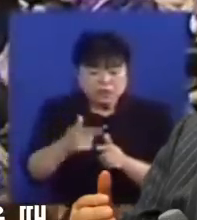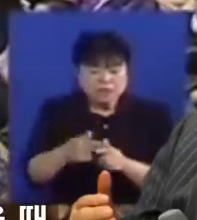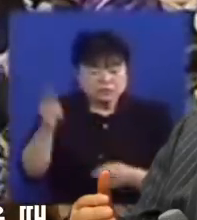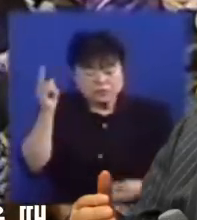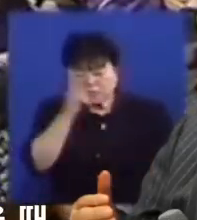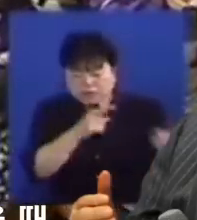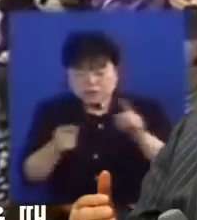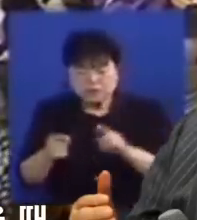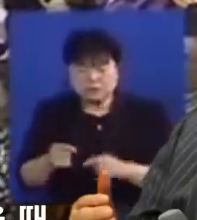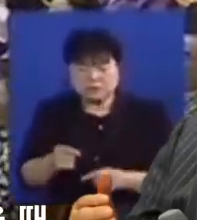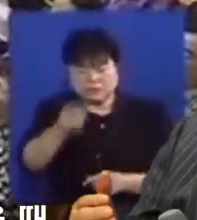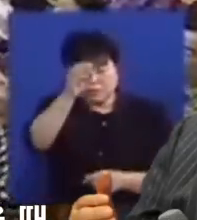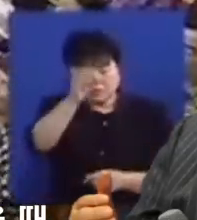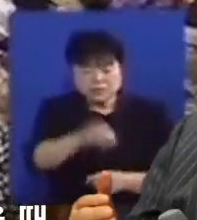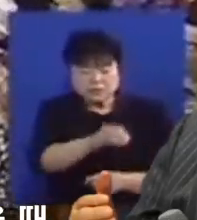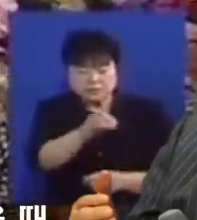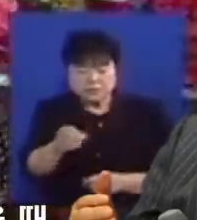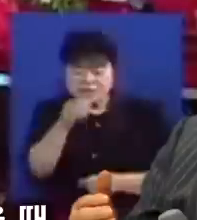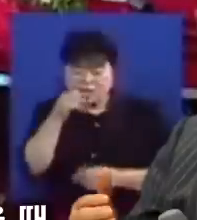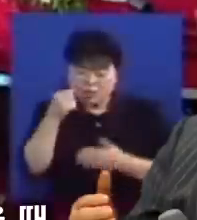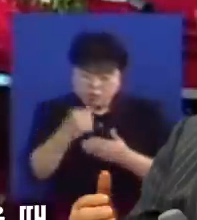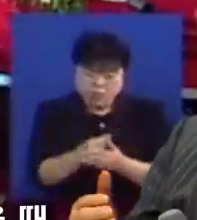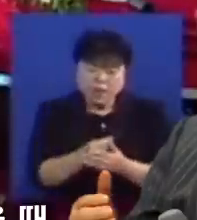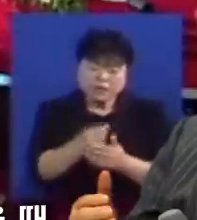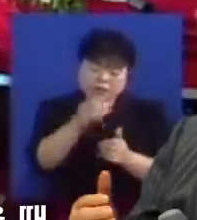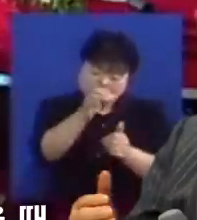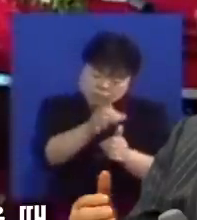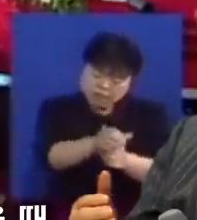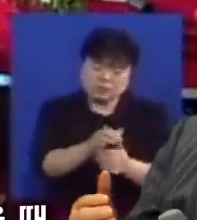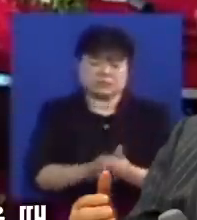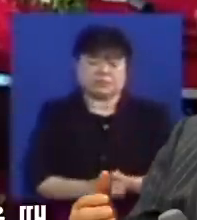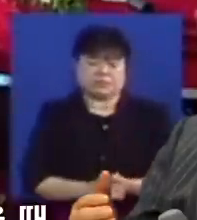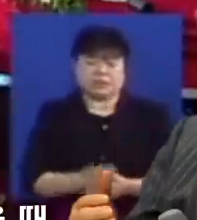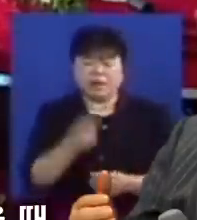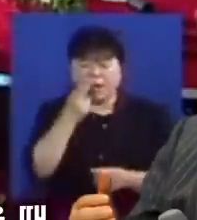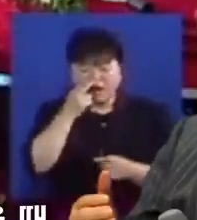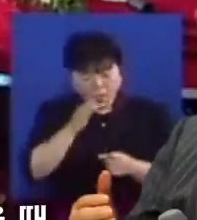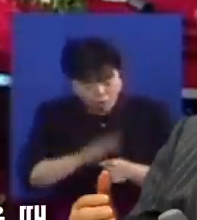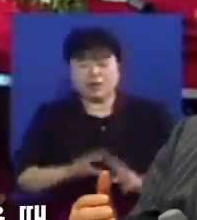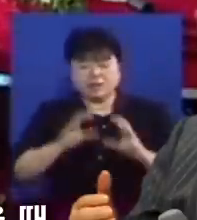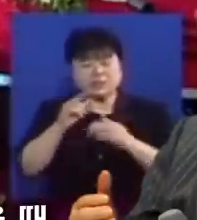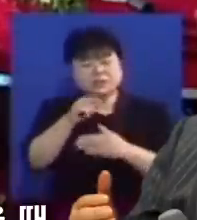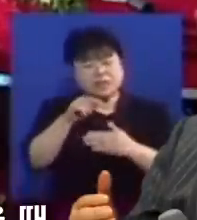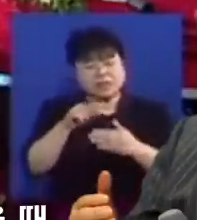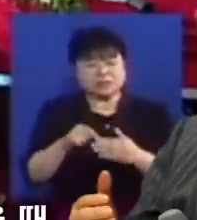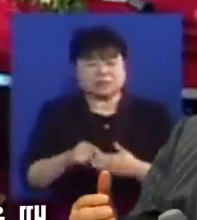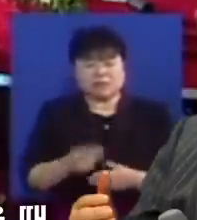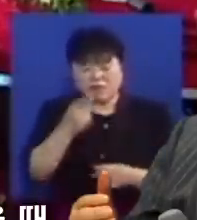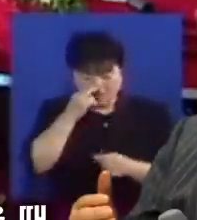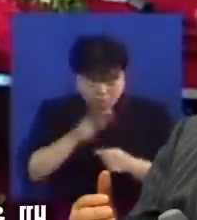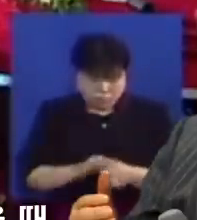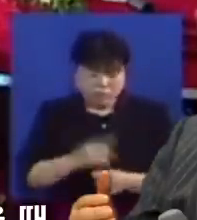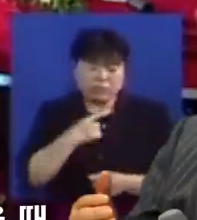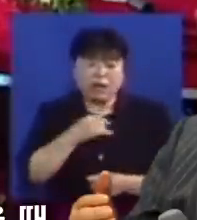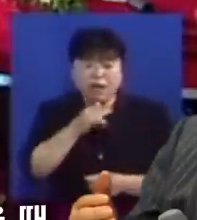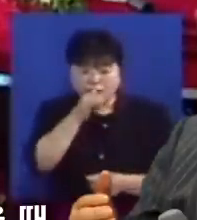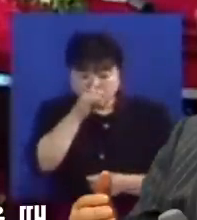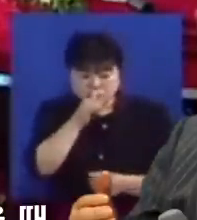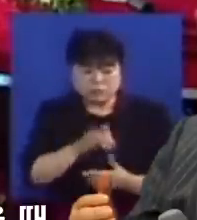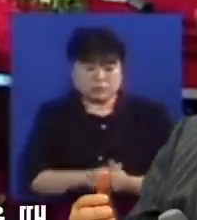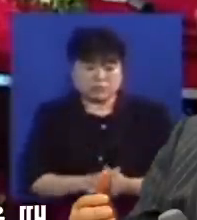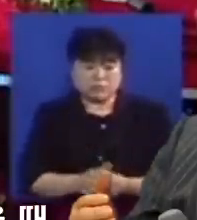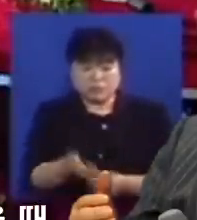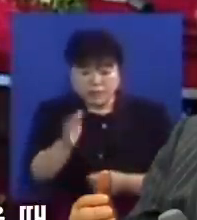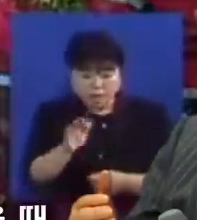넘겨주니라. 여러분, 그러므로 이보다 더 억울한 일이 어디 있겠습니까? 우리가 이 세상에 살면서 억울한 일을 당했다 억울한 일을 당했다